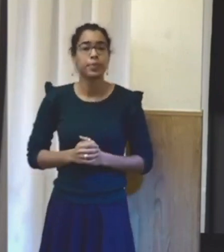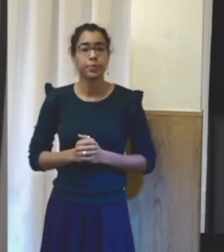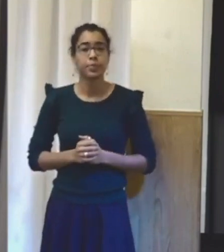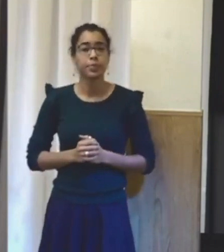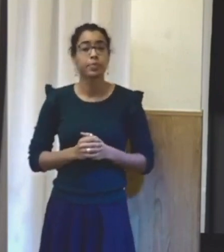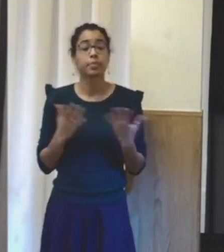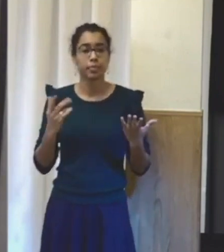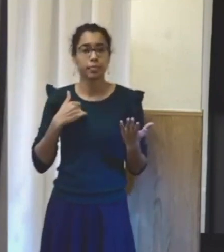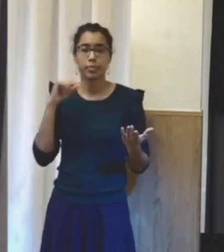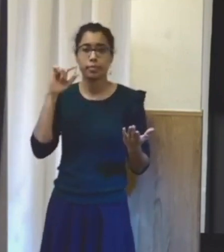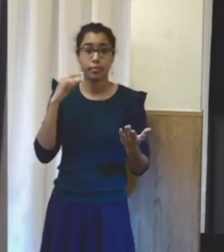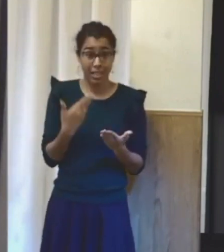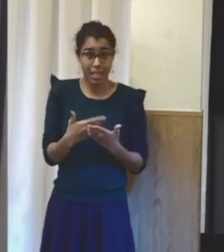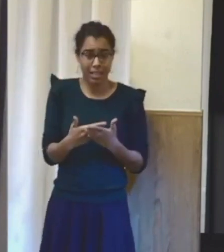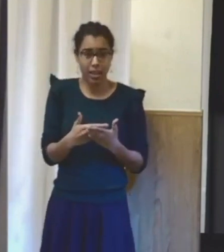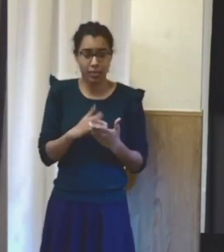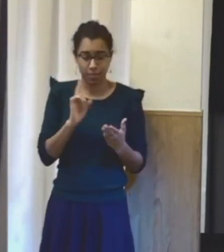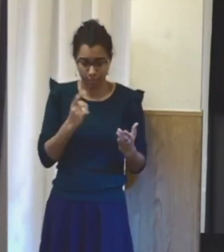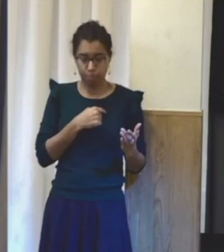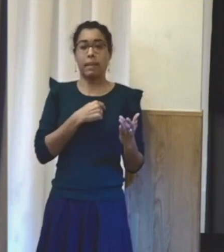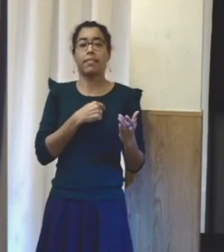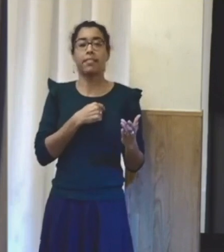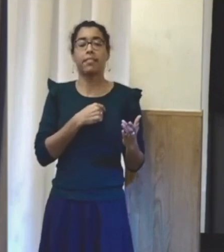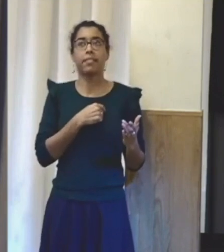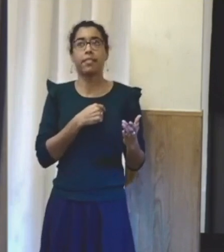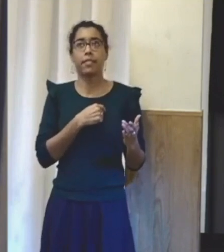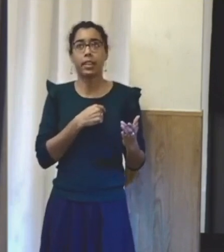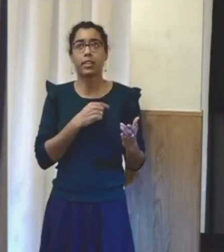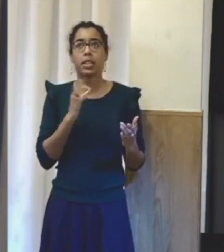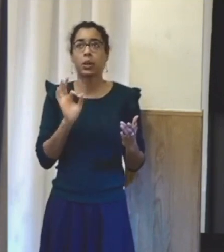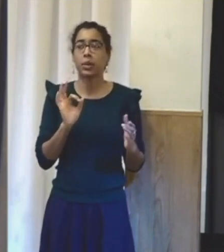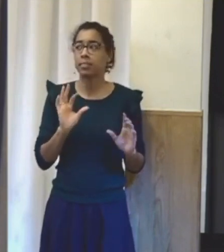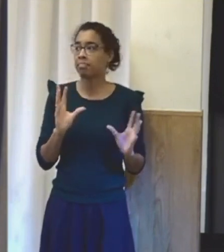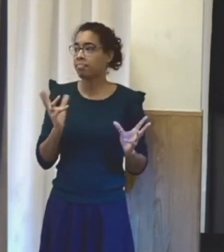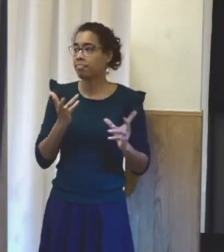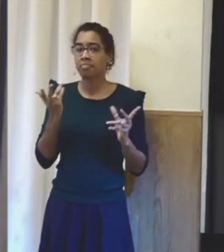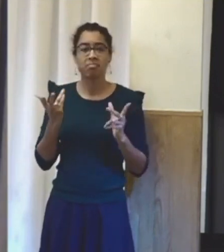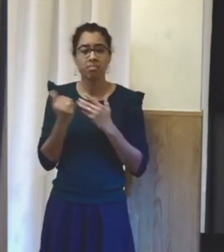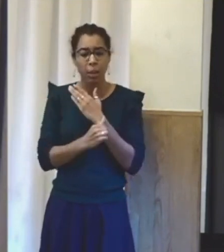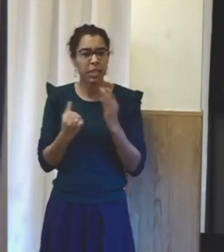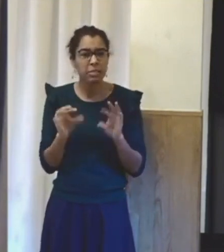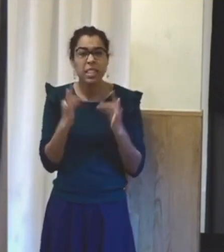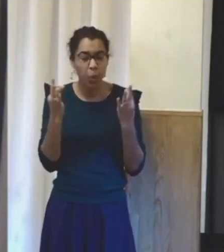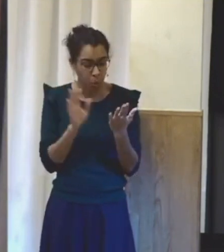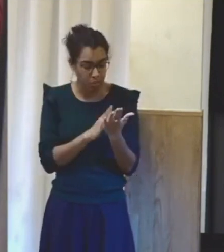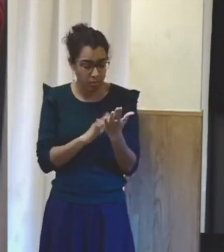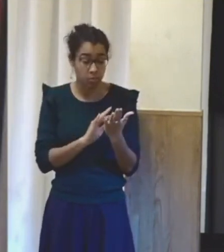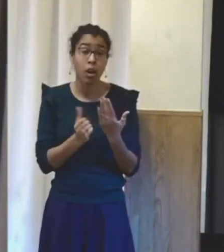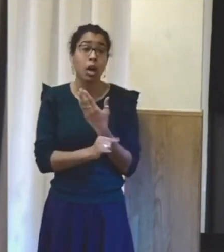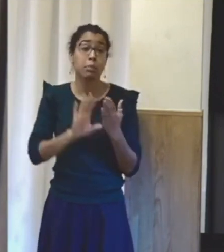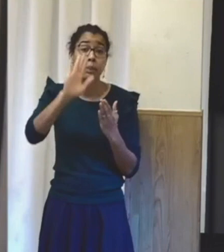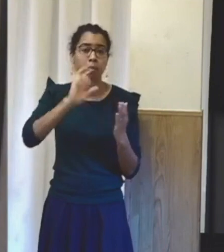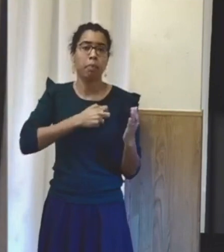J'ai reçu cette parole dans mon cœur et je ne savais pas trop où que ça se trouvait dans la Bible. Hein. Je ne connais pas toute la Bible par